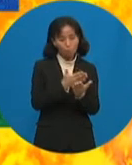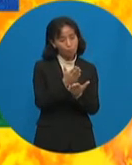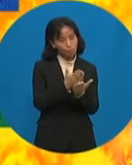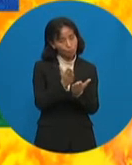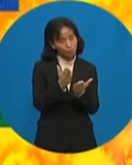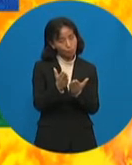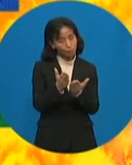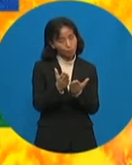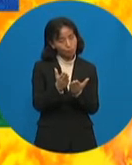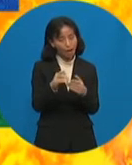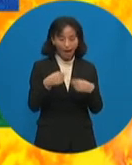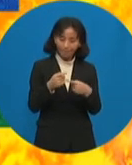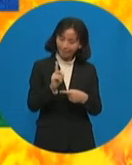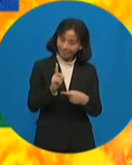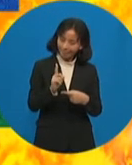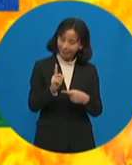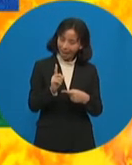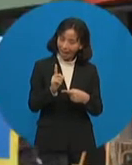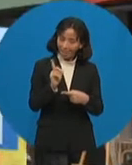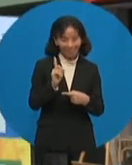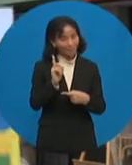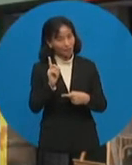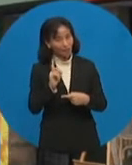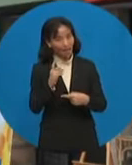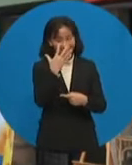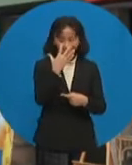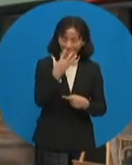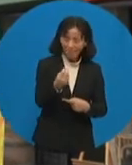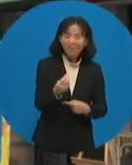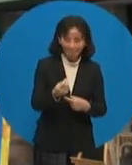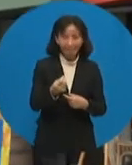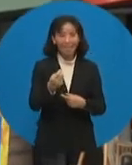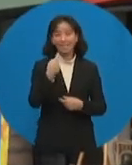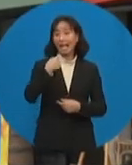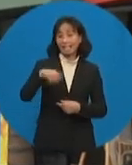今回も気になるキーワードですね。それでは行ってみましょう。